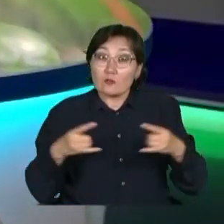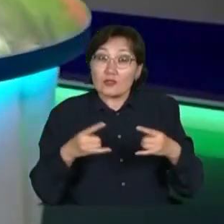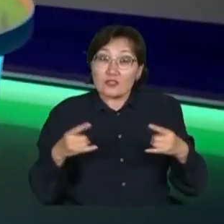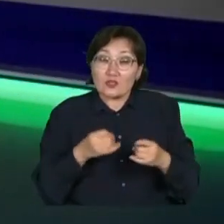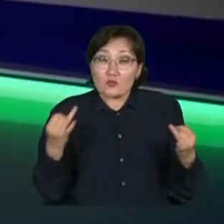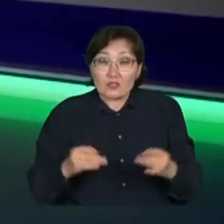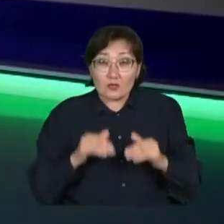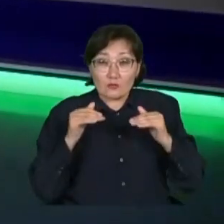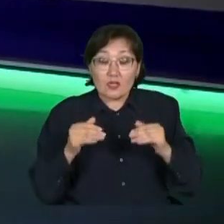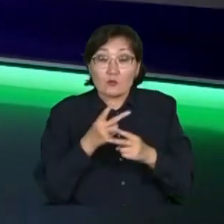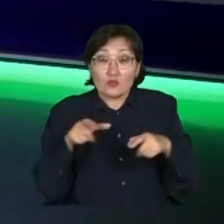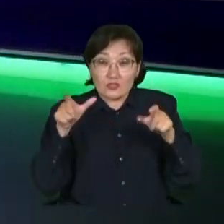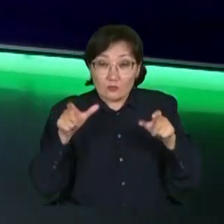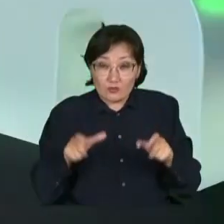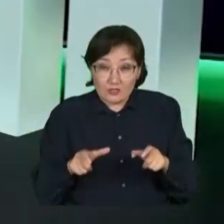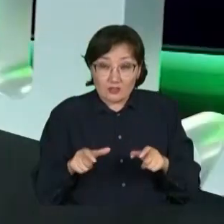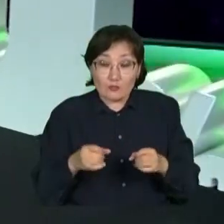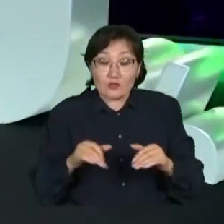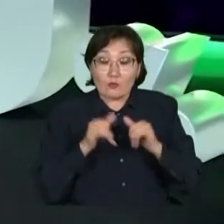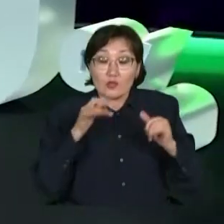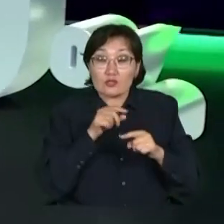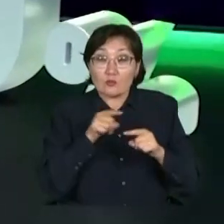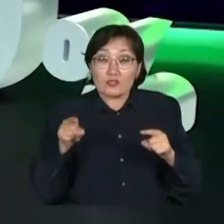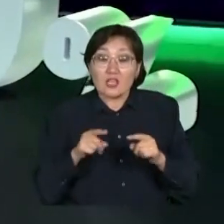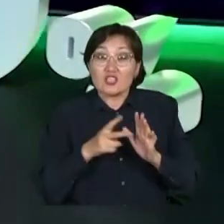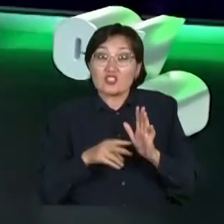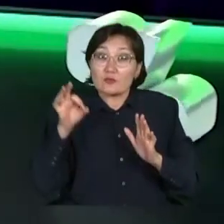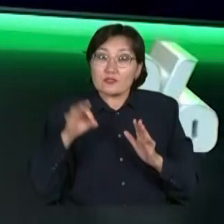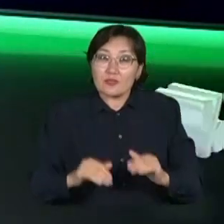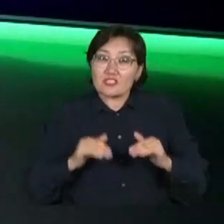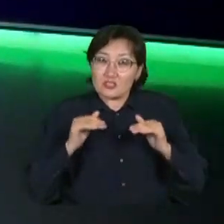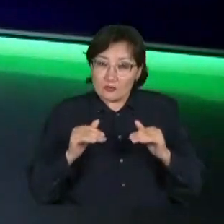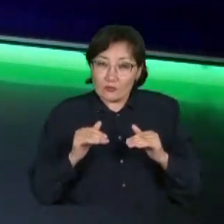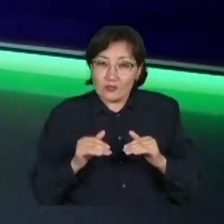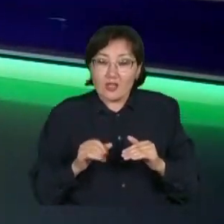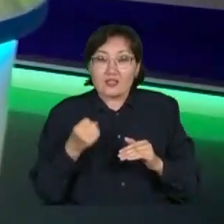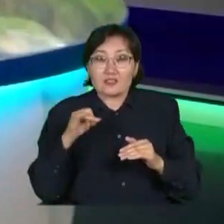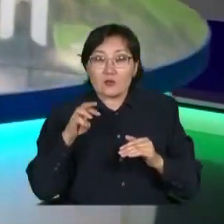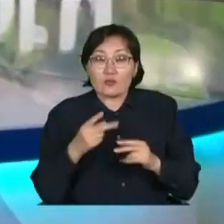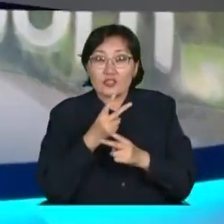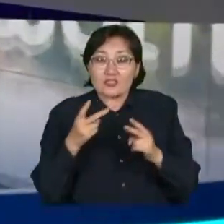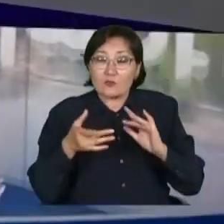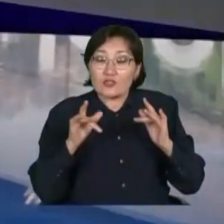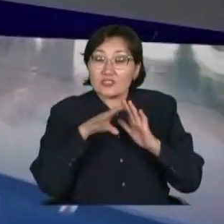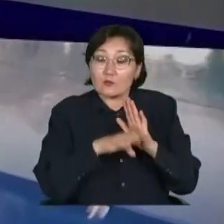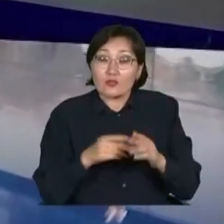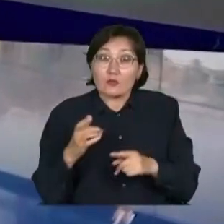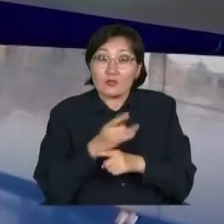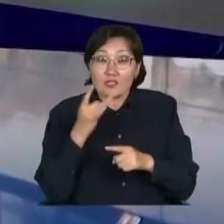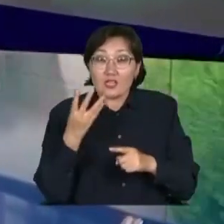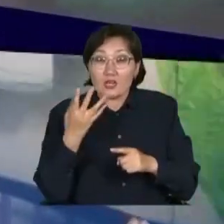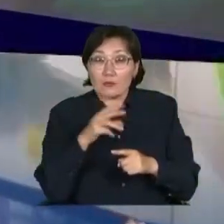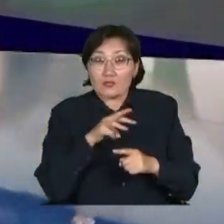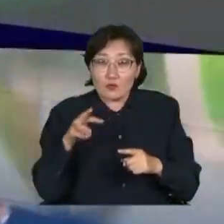артқан. Телеаудиторлардың өсуі осы уақыт аралығында 70%-ға жеткен. Ал сайтты қарау 5 есеге, яғни 45 миллионға